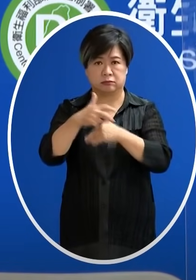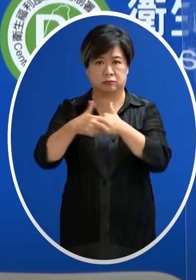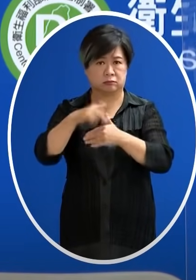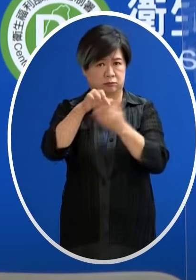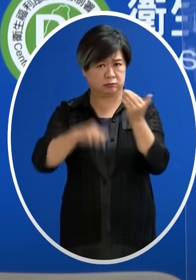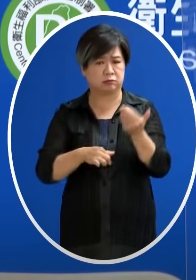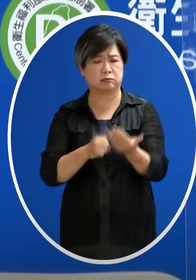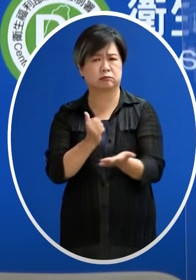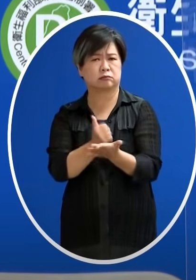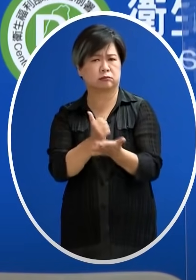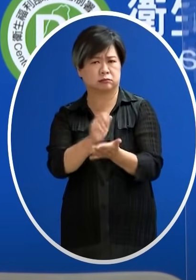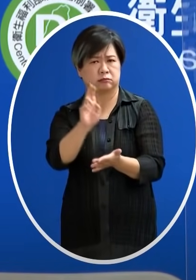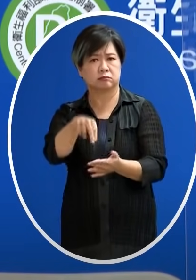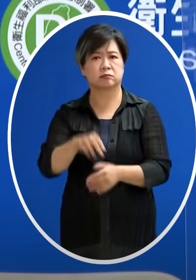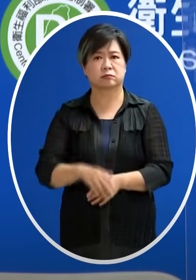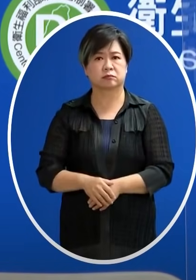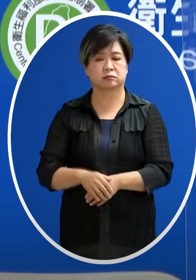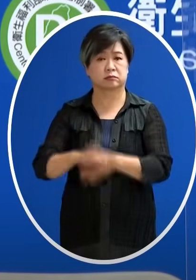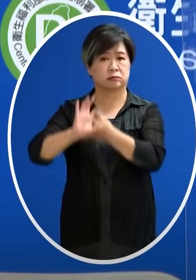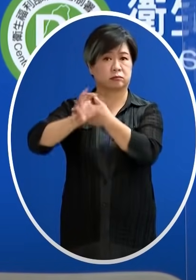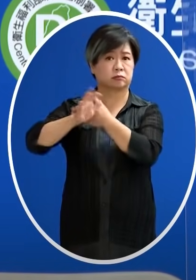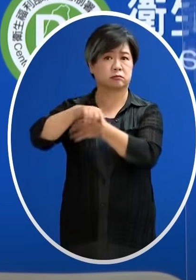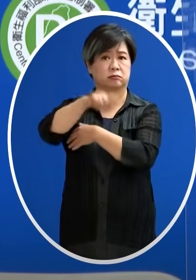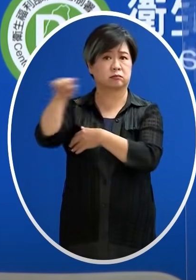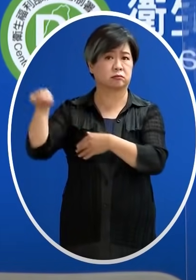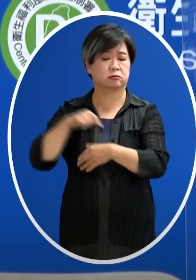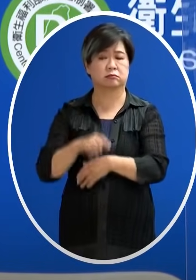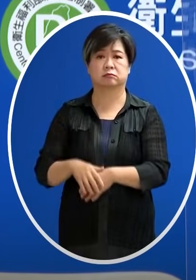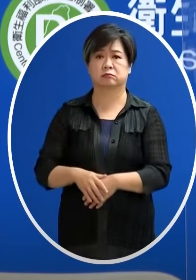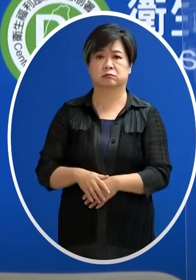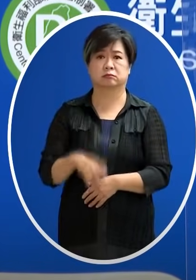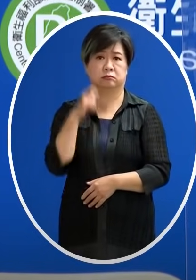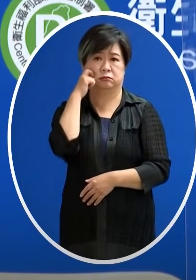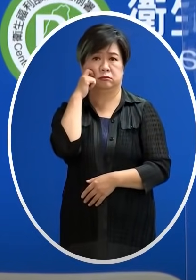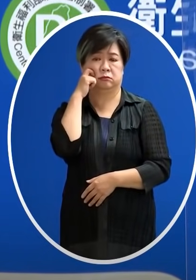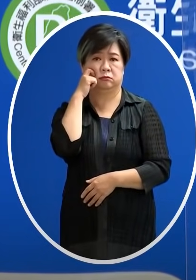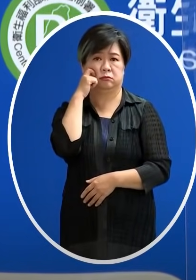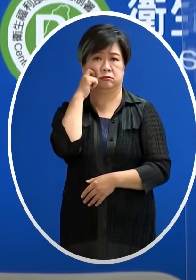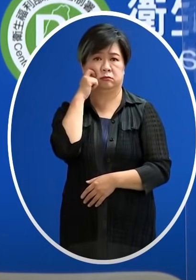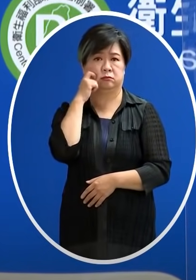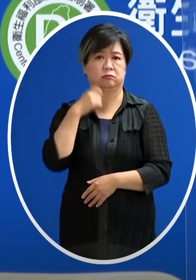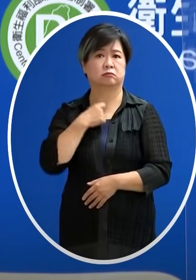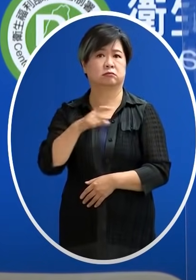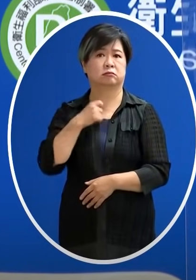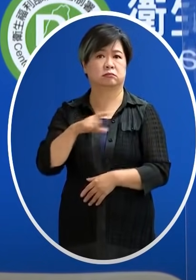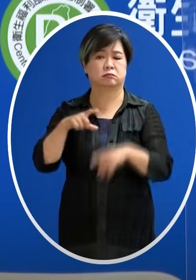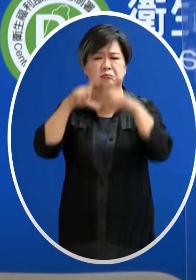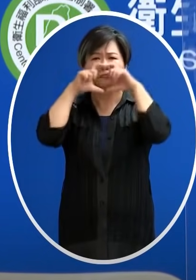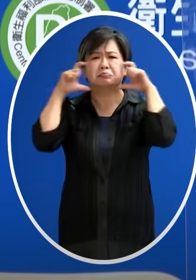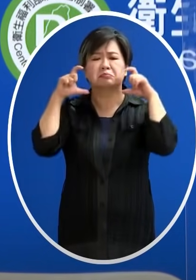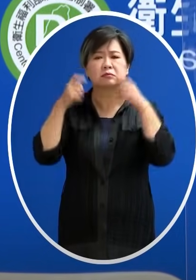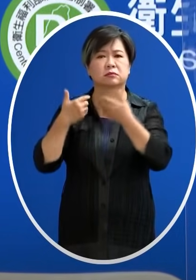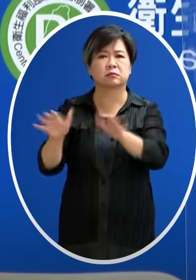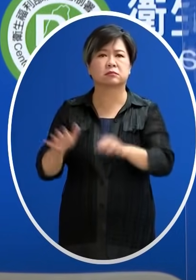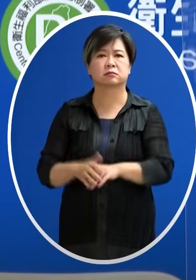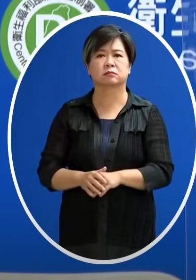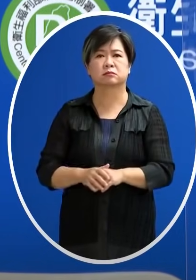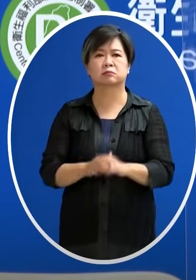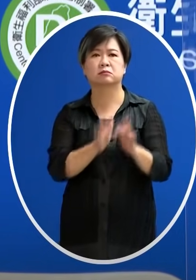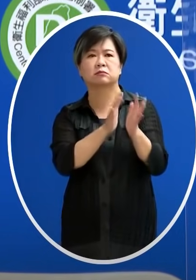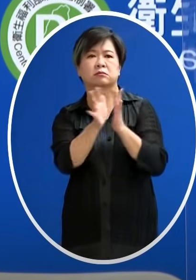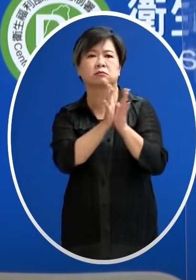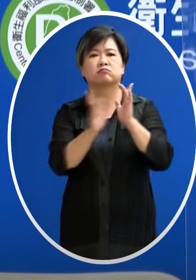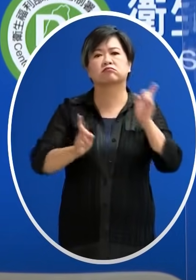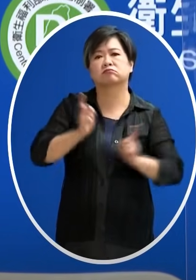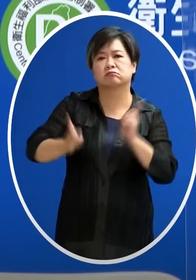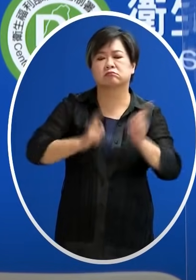有效的。那有一些国家就是因为没有办法，人民不愿意配合，不愿意做这样的事情，好，那所以